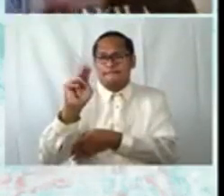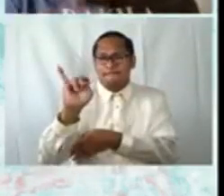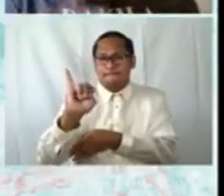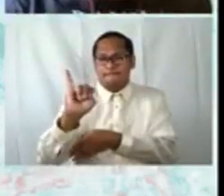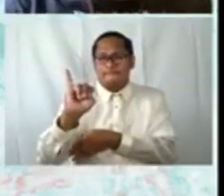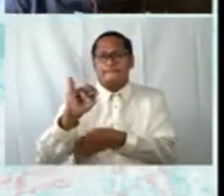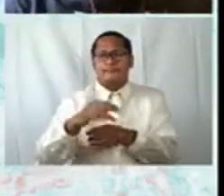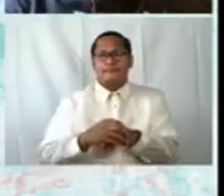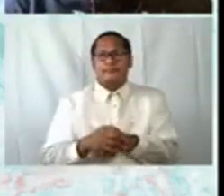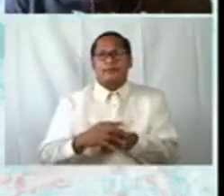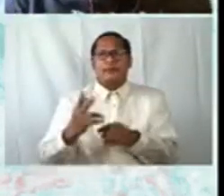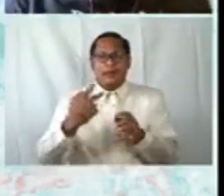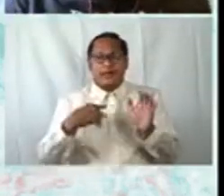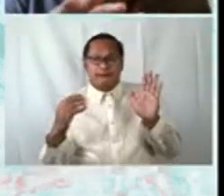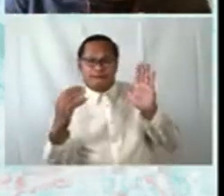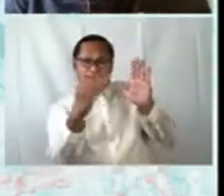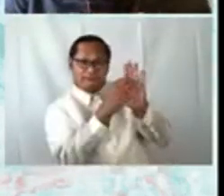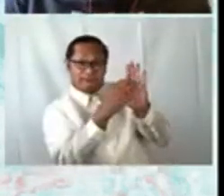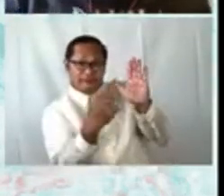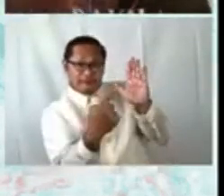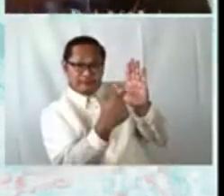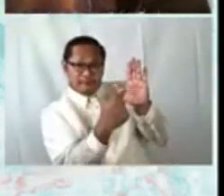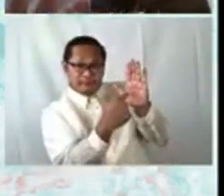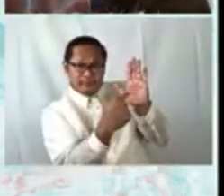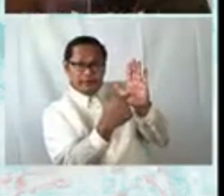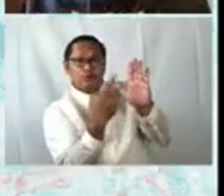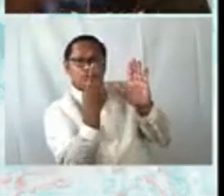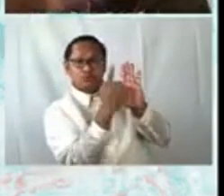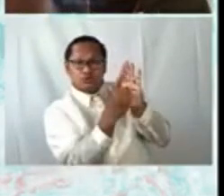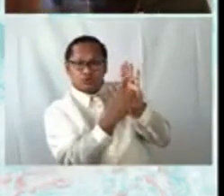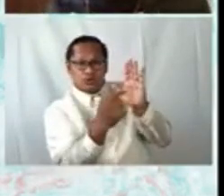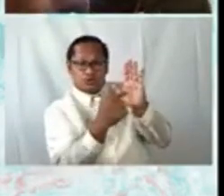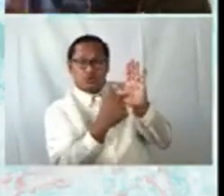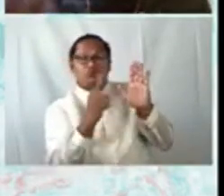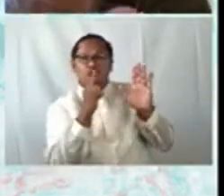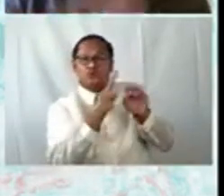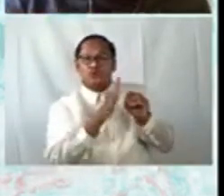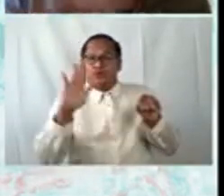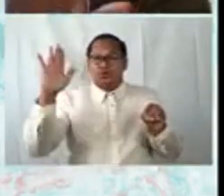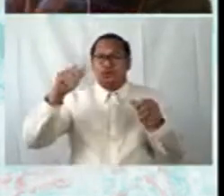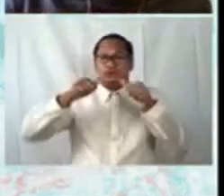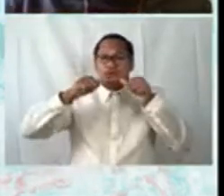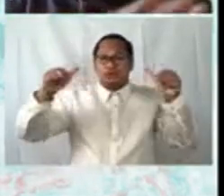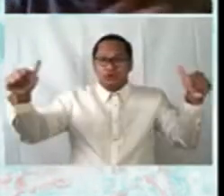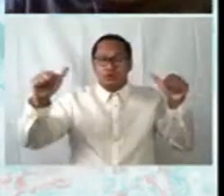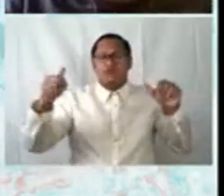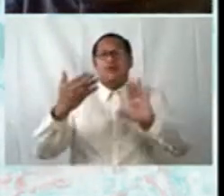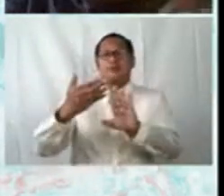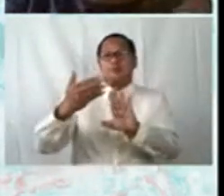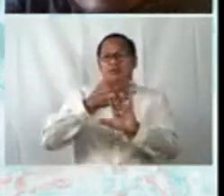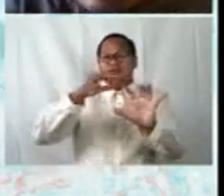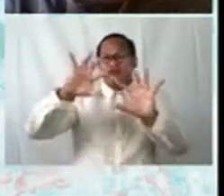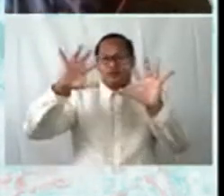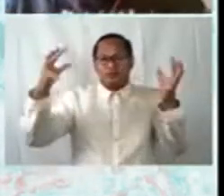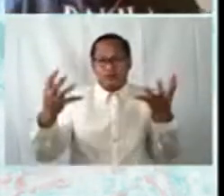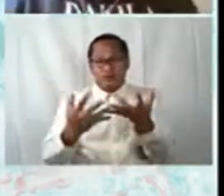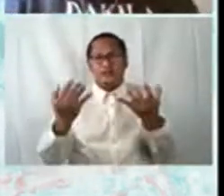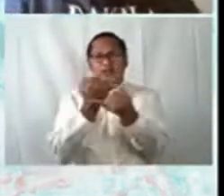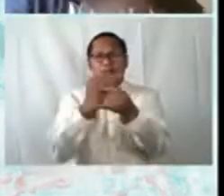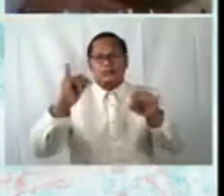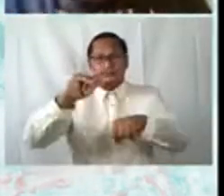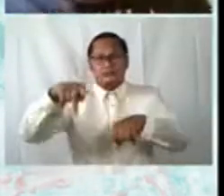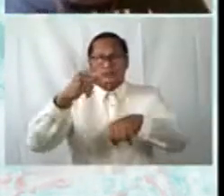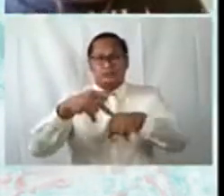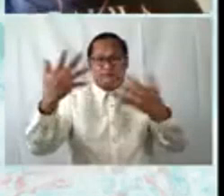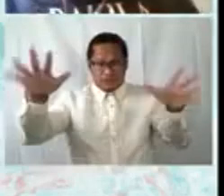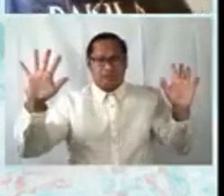At nakalagay mismo doon sa dokumento, solemnly proclaim before the world the independence of the Philippines. Yun lang.